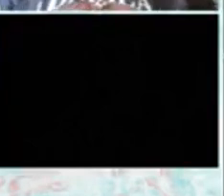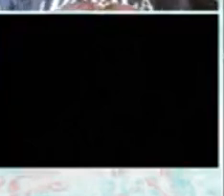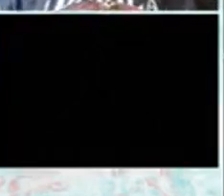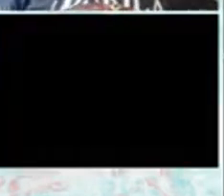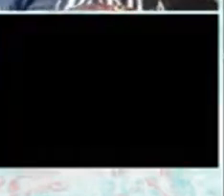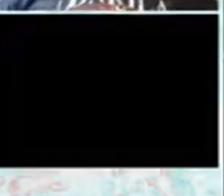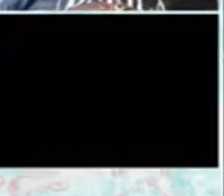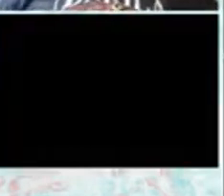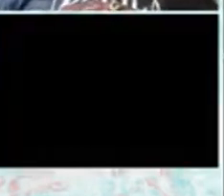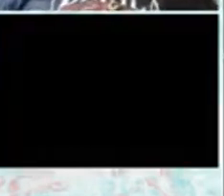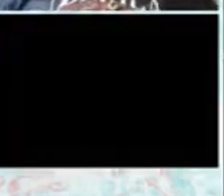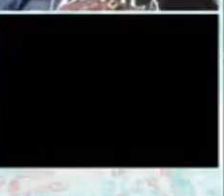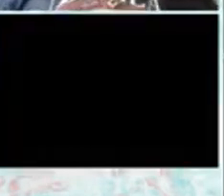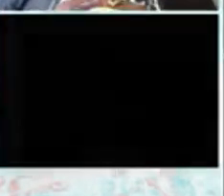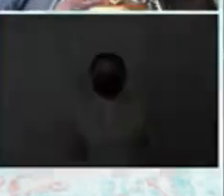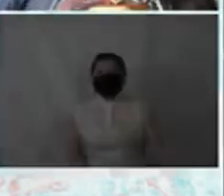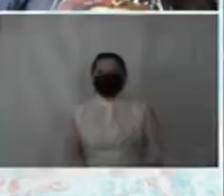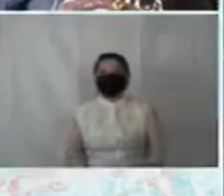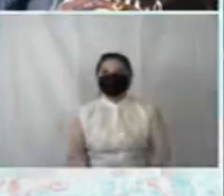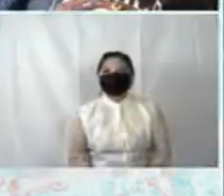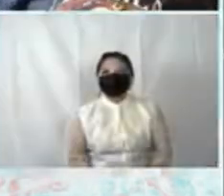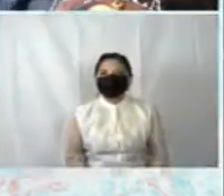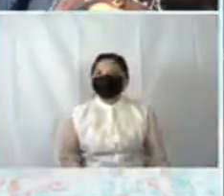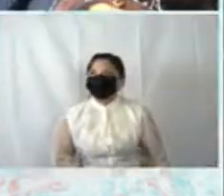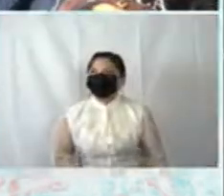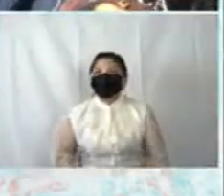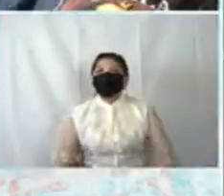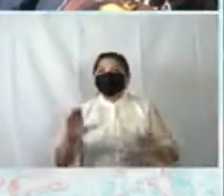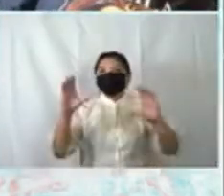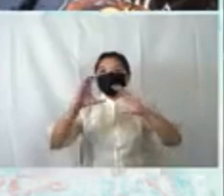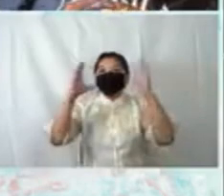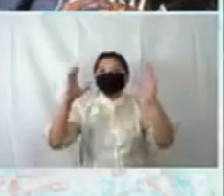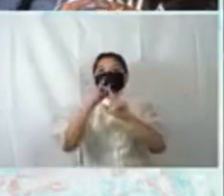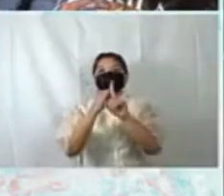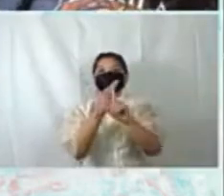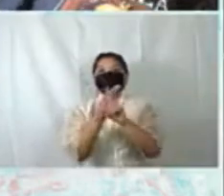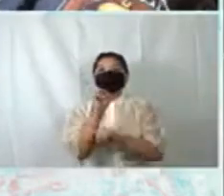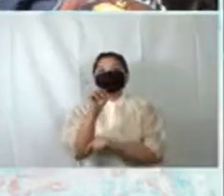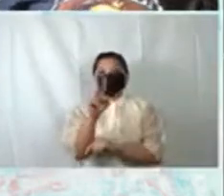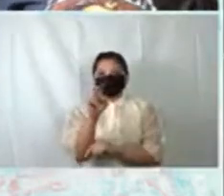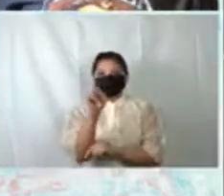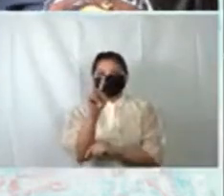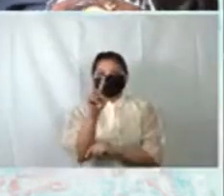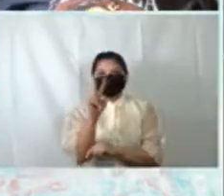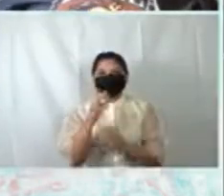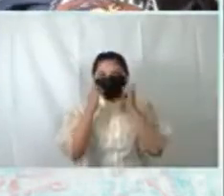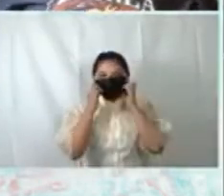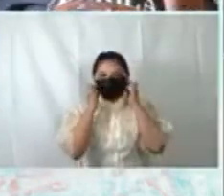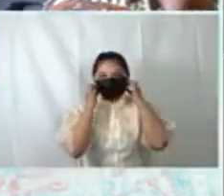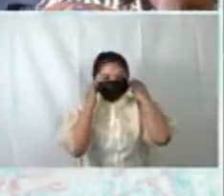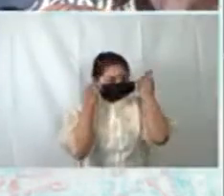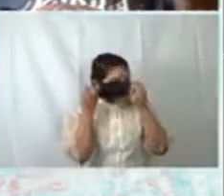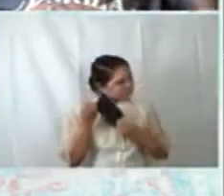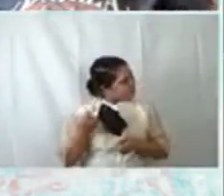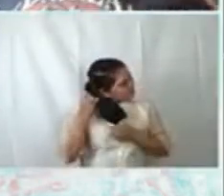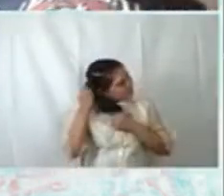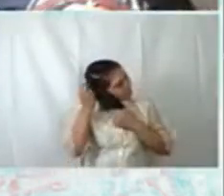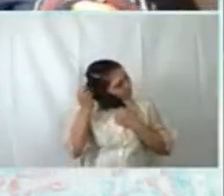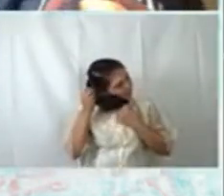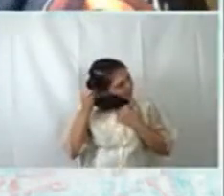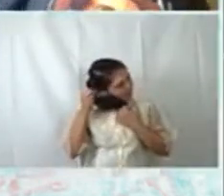Isang hungkag na pagdiriwang ang June 12 bilang Independence Day. Bakit po?